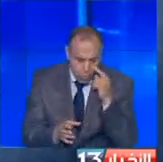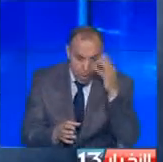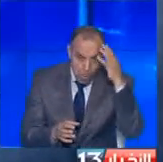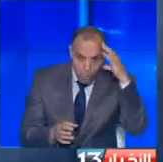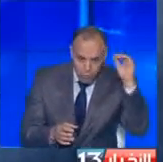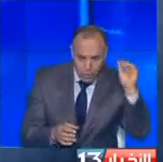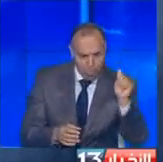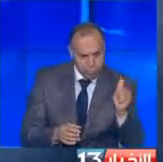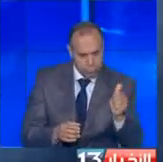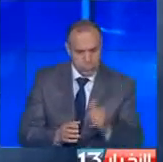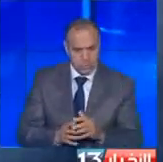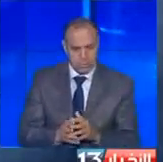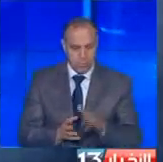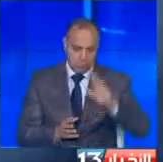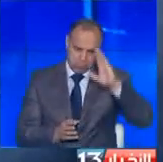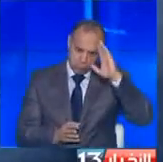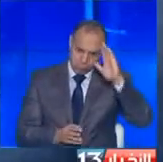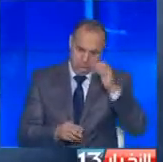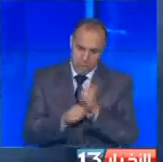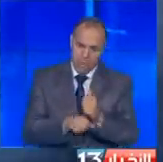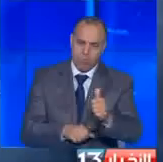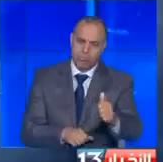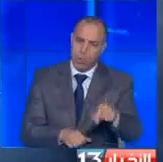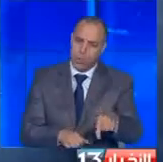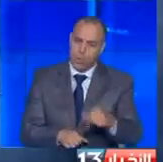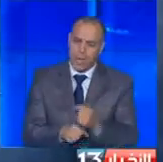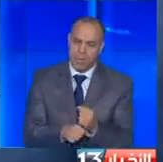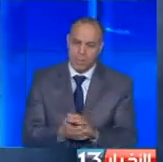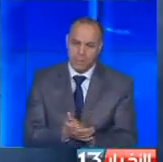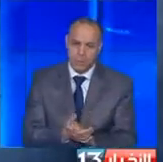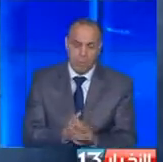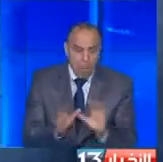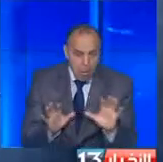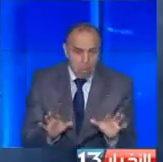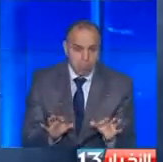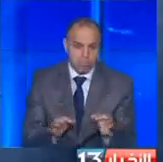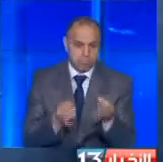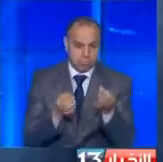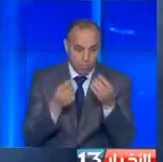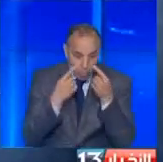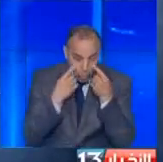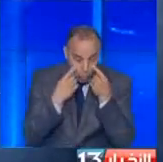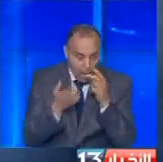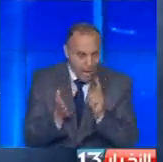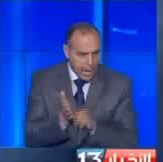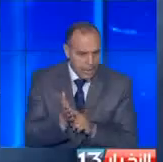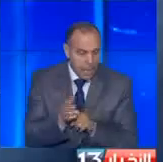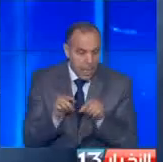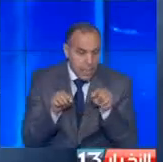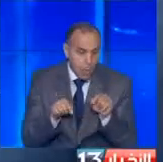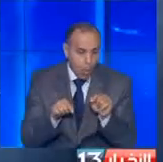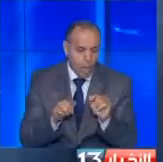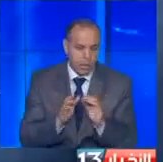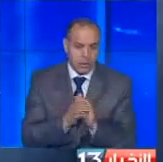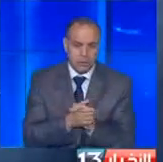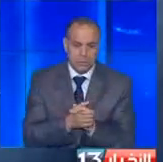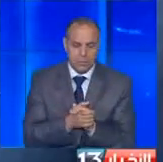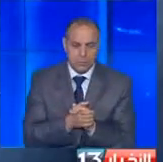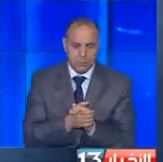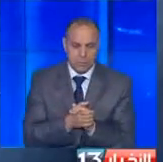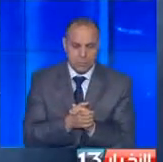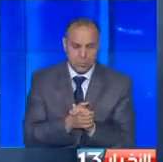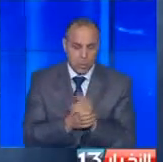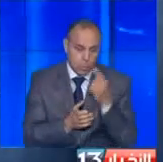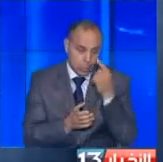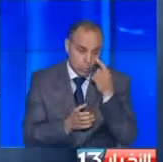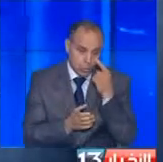أمنية عالية، يعني صح الولايات خدموا خدمة كبيرة برشا. ولم يتم العثور، وهذا اللي نحب نأكدوه إلى حد هذه اللحظة، على ما من